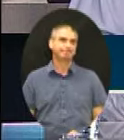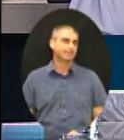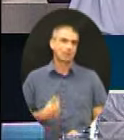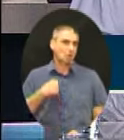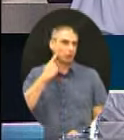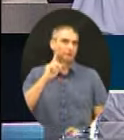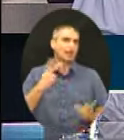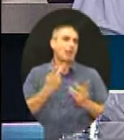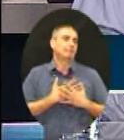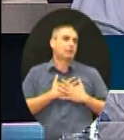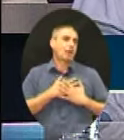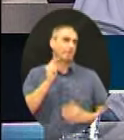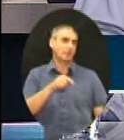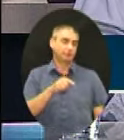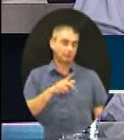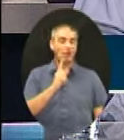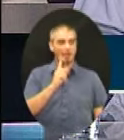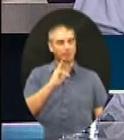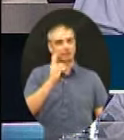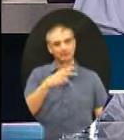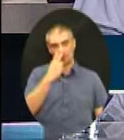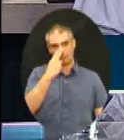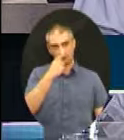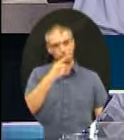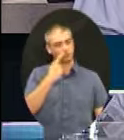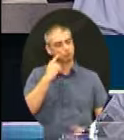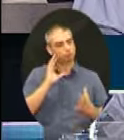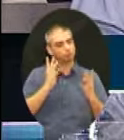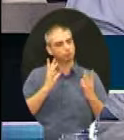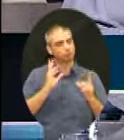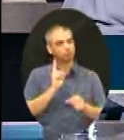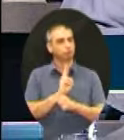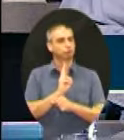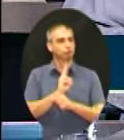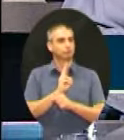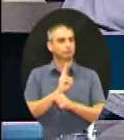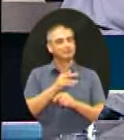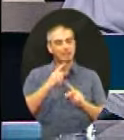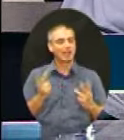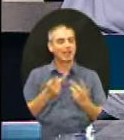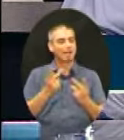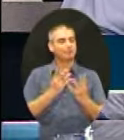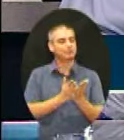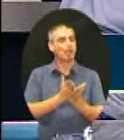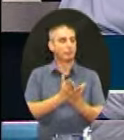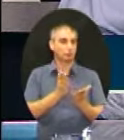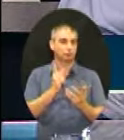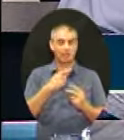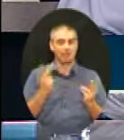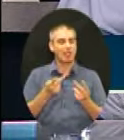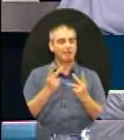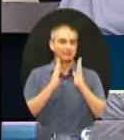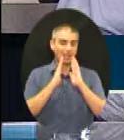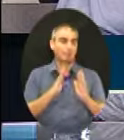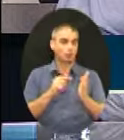לחפש אהבה בעניין הזה אבל צריך לנסות לדבוק בכל זאת צריך לחפש אמינות צריך לחפש